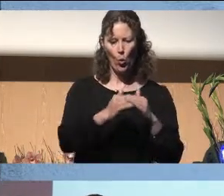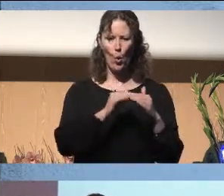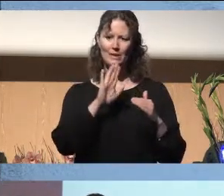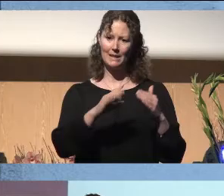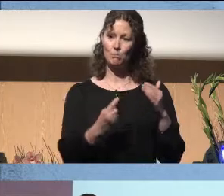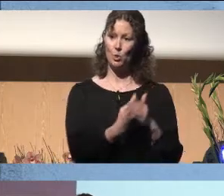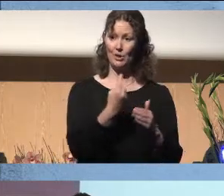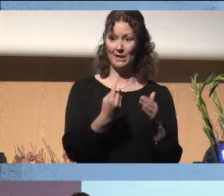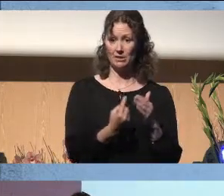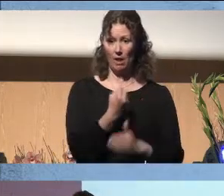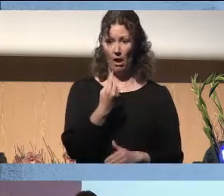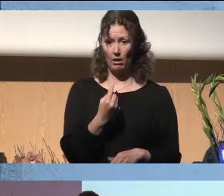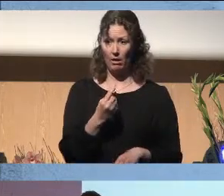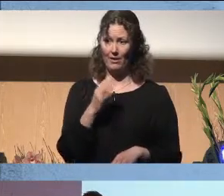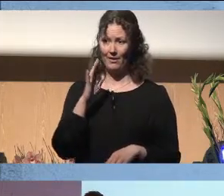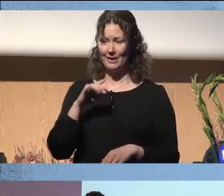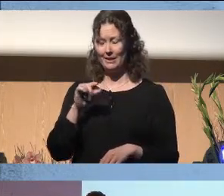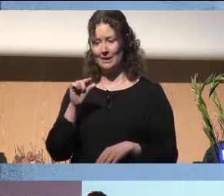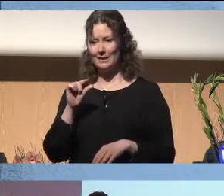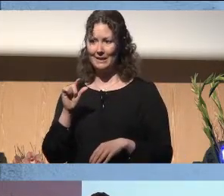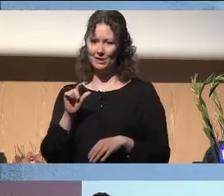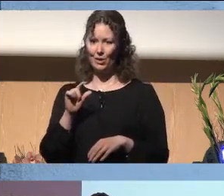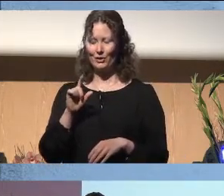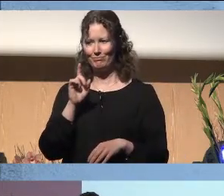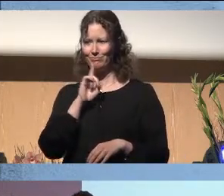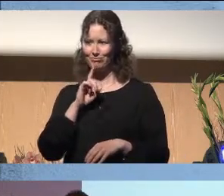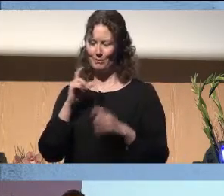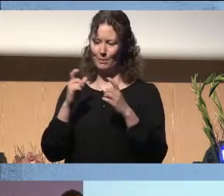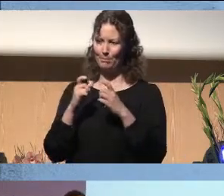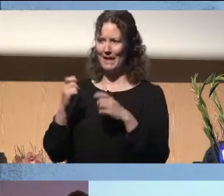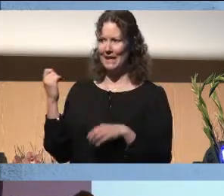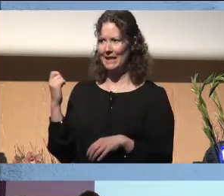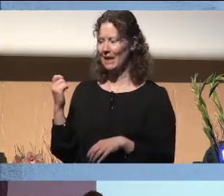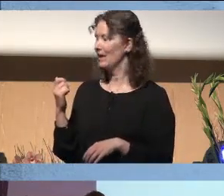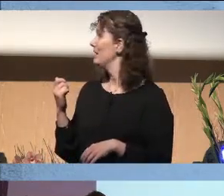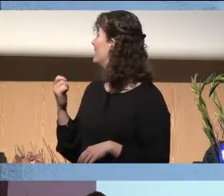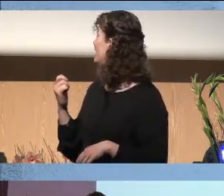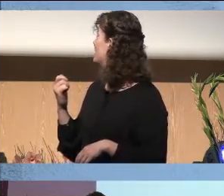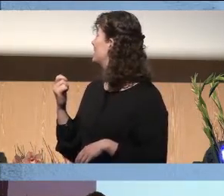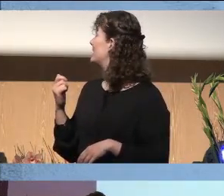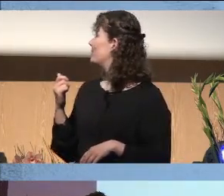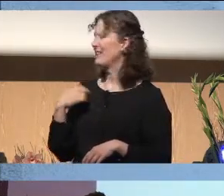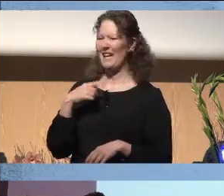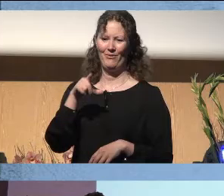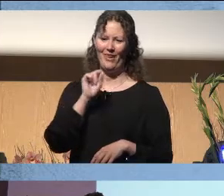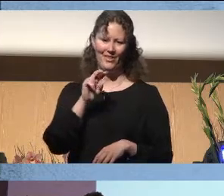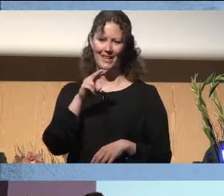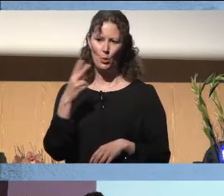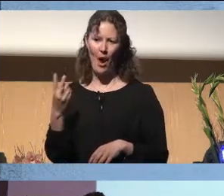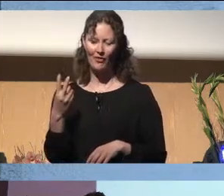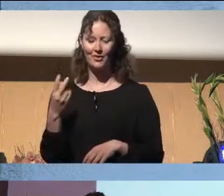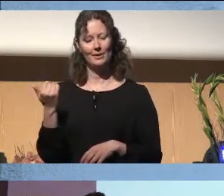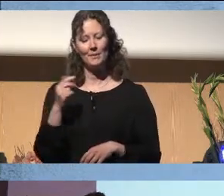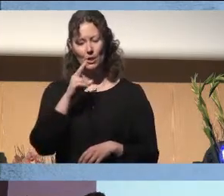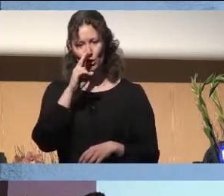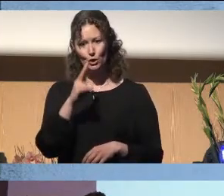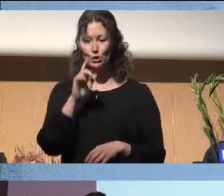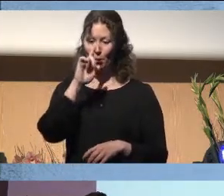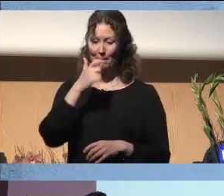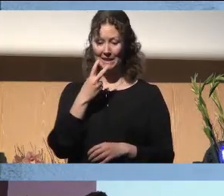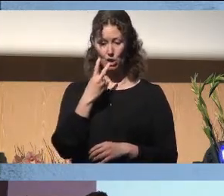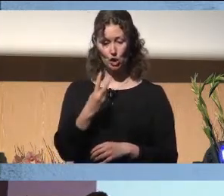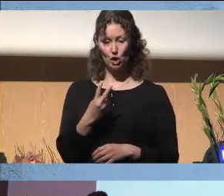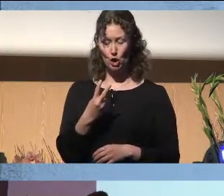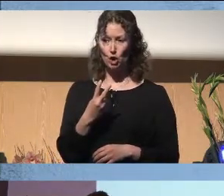Jag är medveten om att det är lite floskelvarning på den här bilden, men jag hittar ingen annan. Det är en ny människosyn. Det